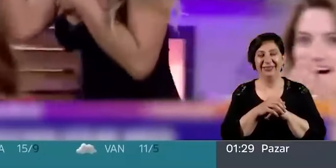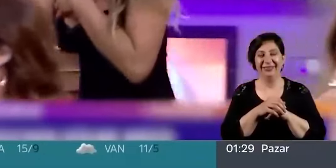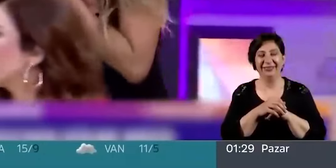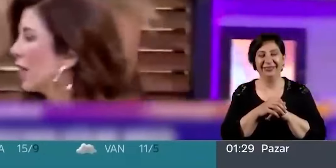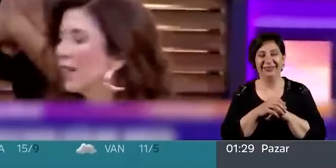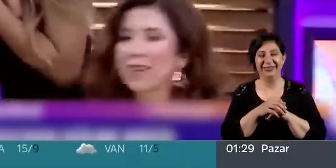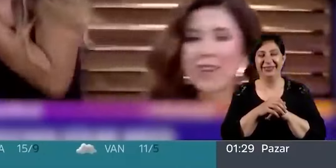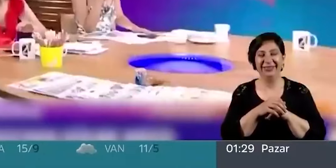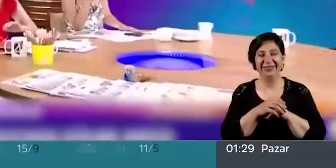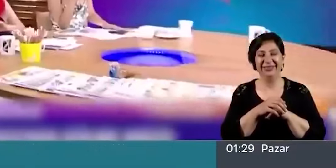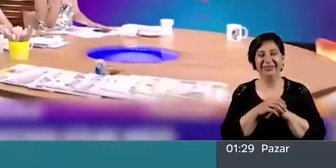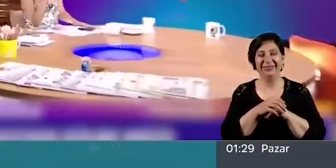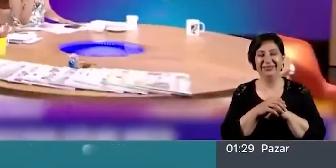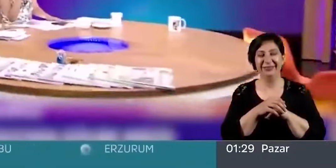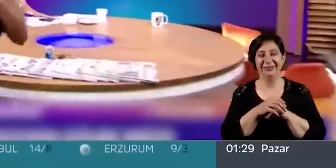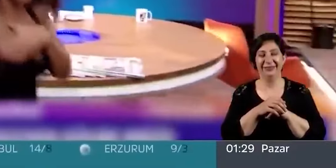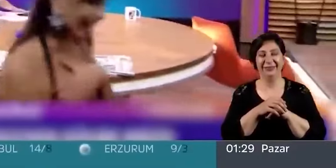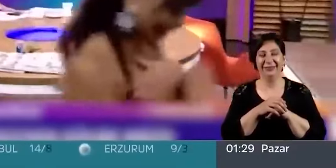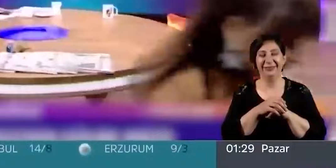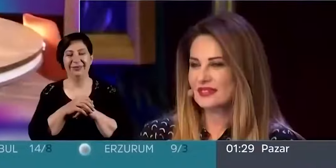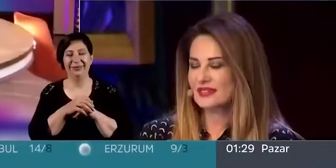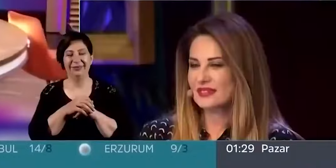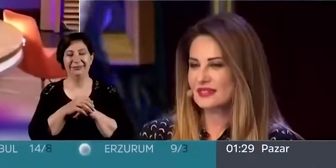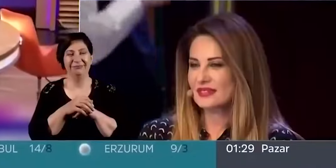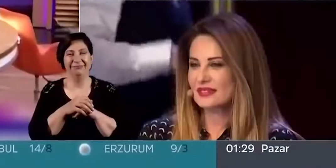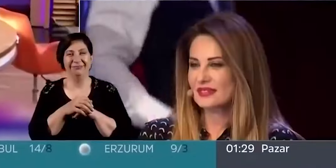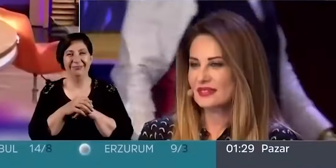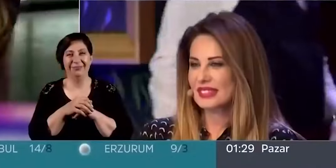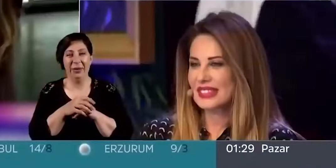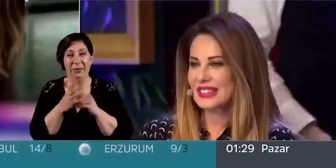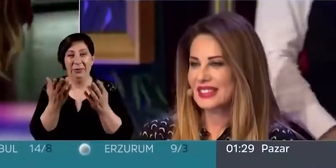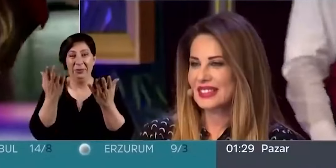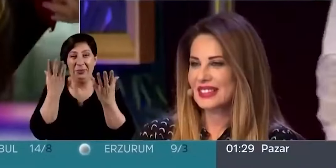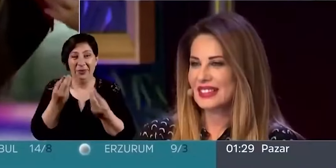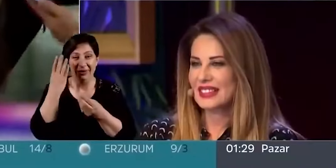çok gülersin. Dikkat et. Kız ne oluyor?